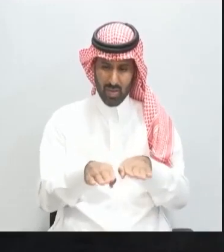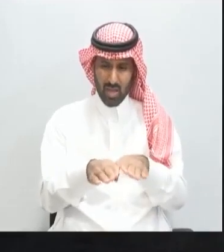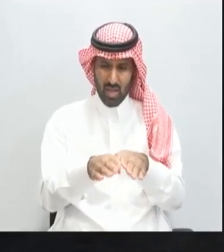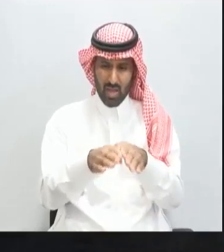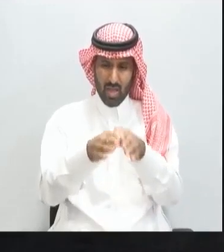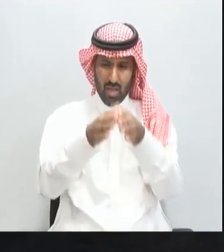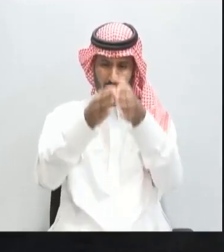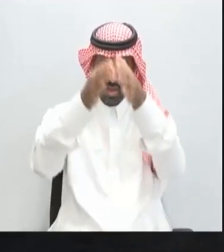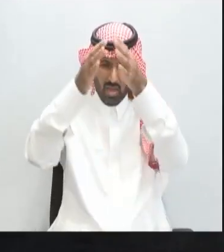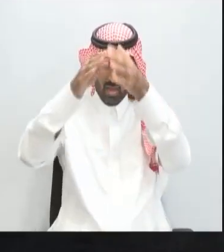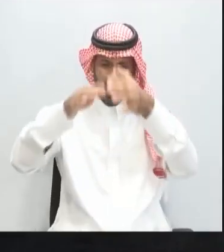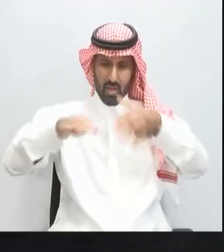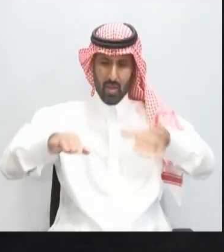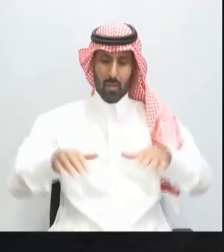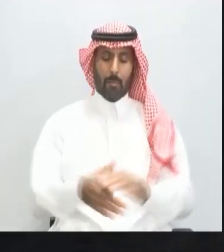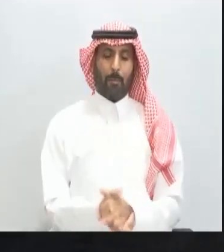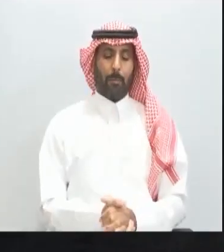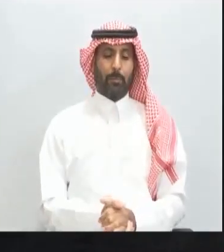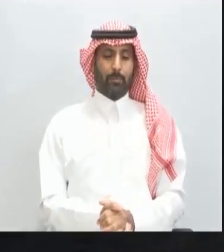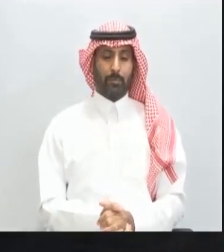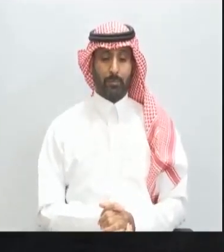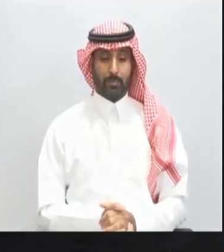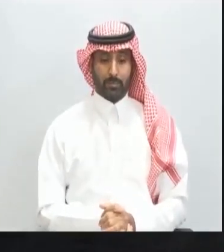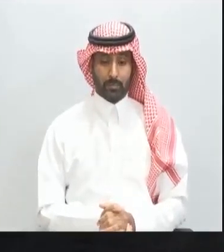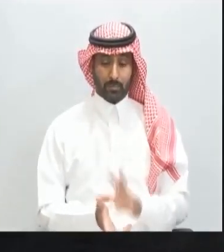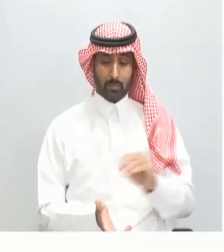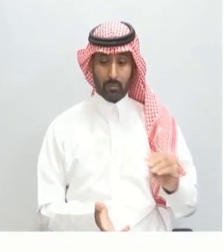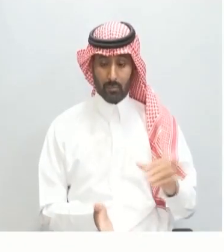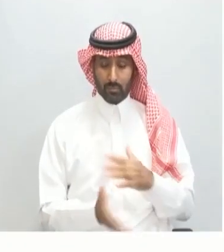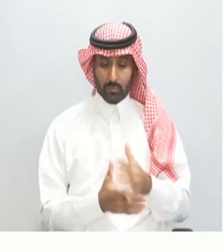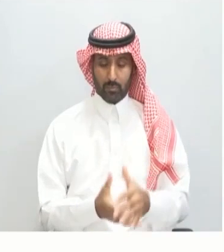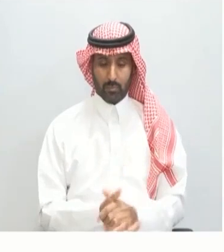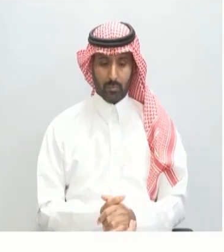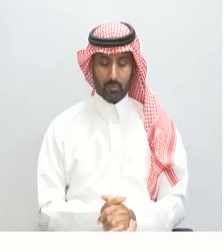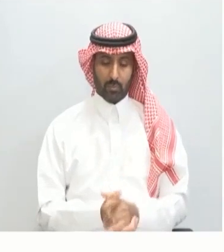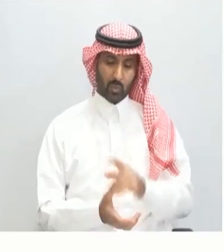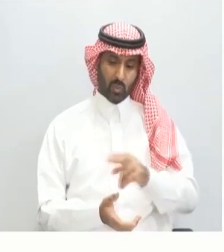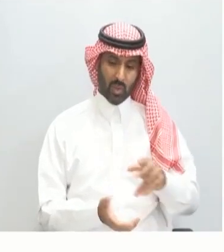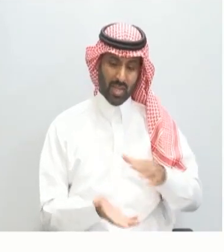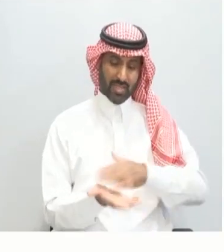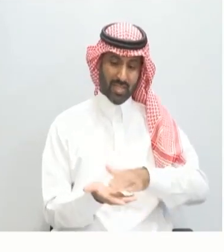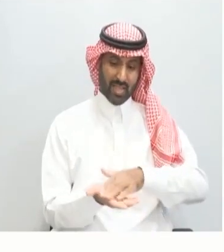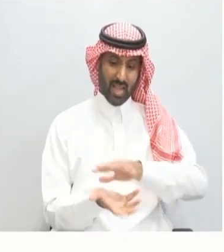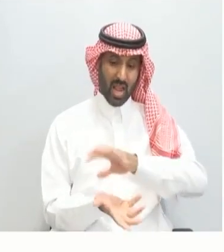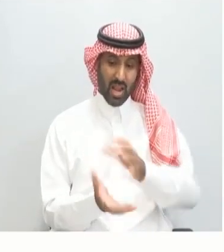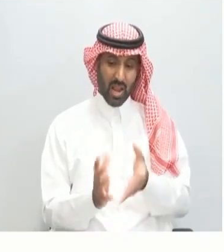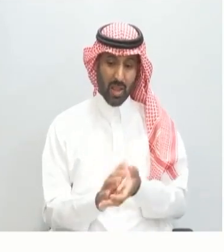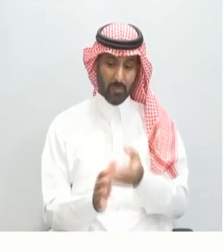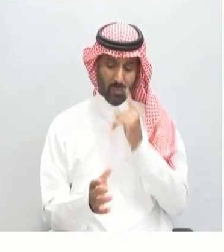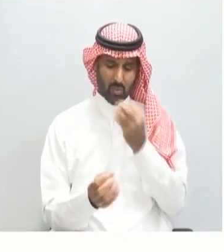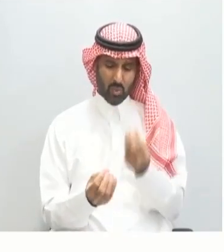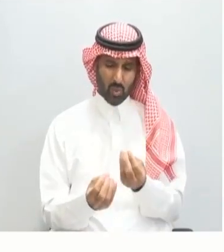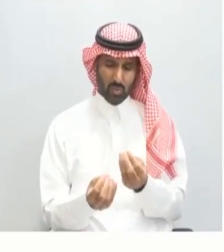ماذا ينتج عنها هي او هي نفس الحركات ابنائيه التي تغير سطح الارض بصوره